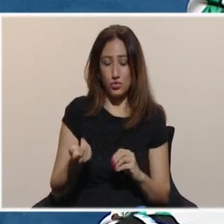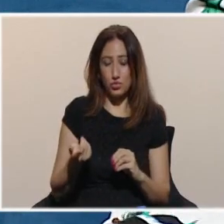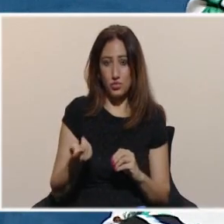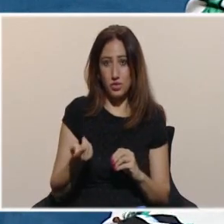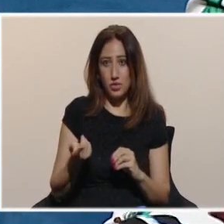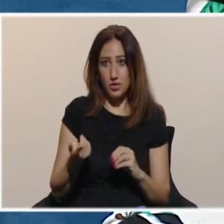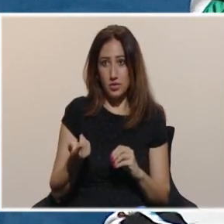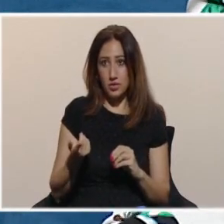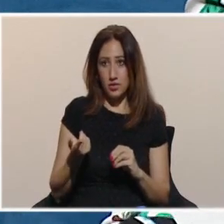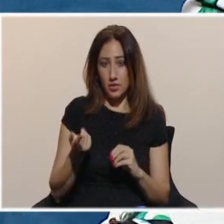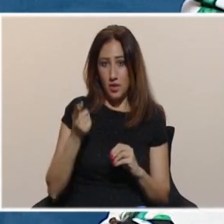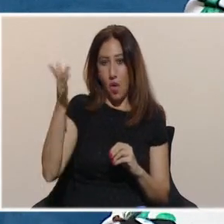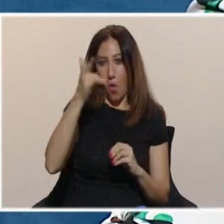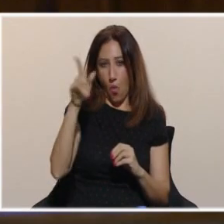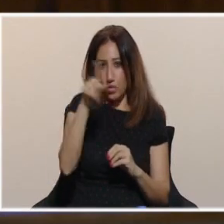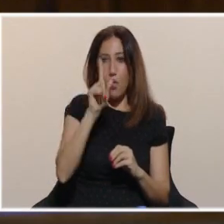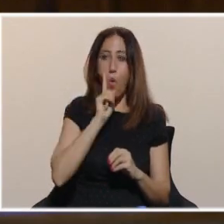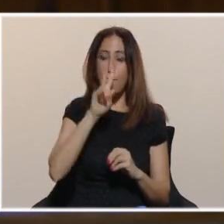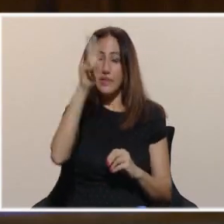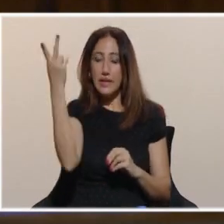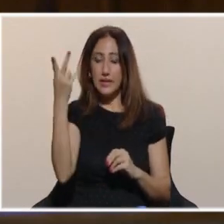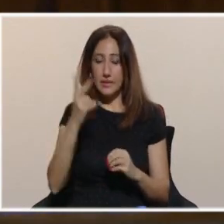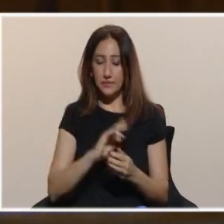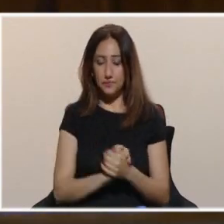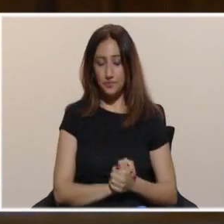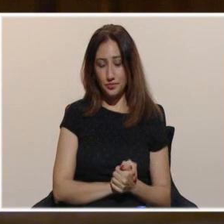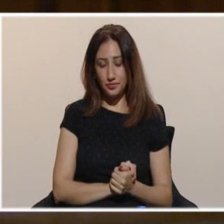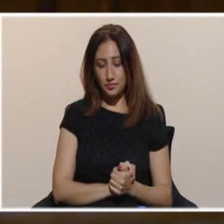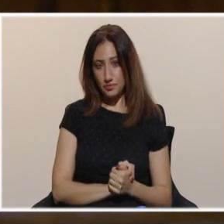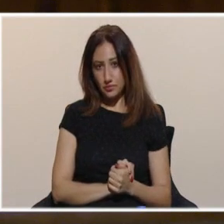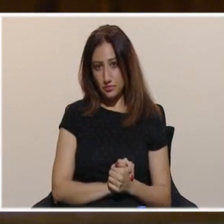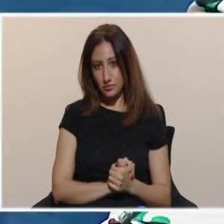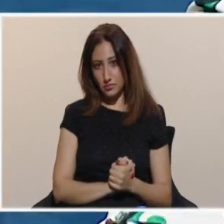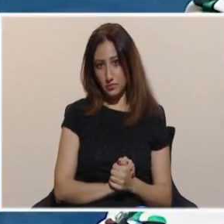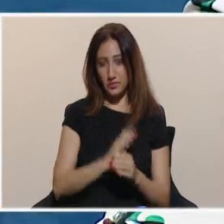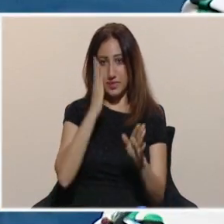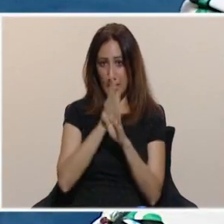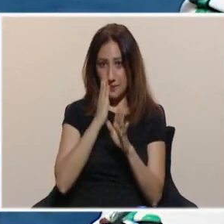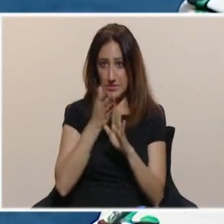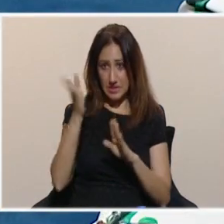ما فيش ريحه الحب ناحيتي ابدا. طيب التمثيل بقى وحشك؟